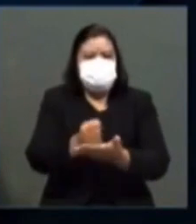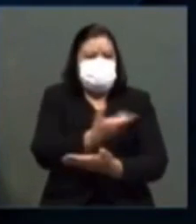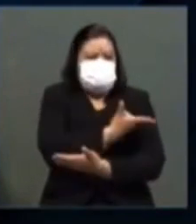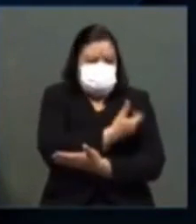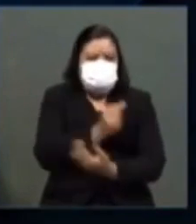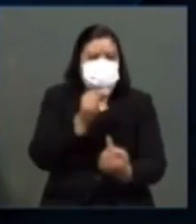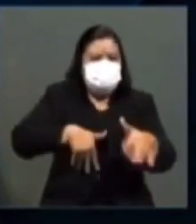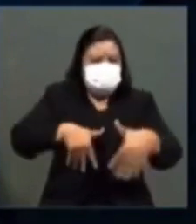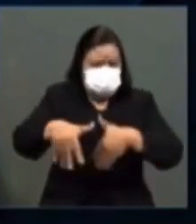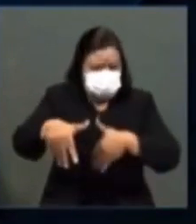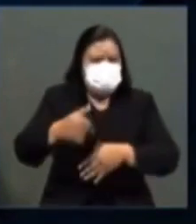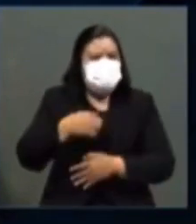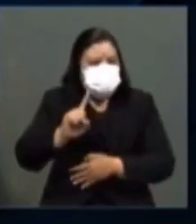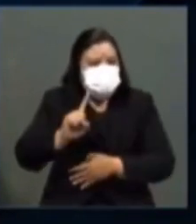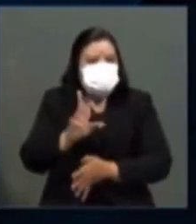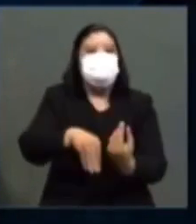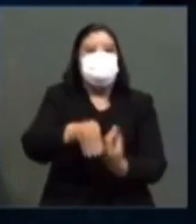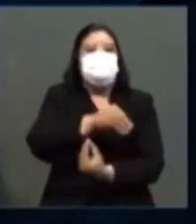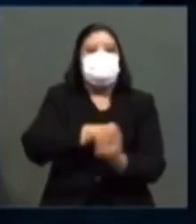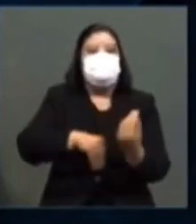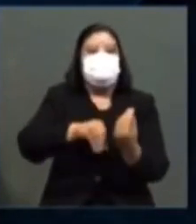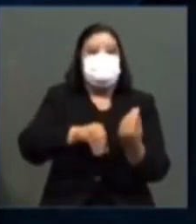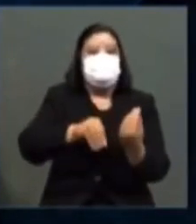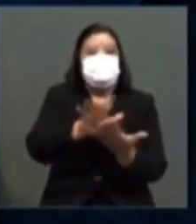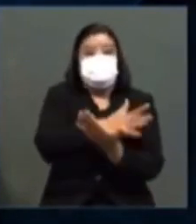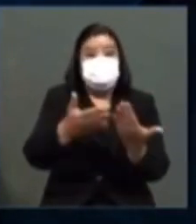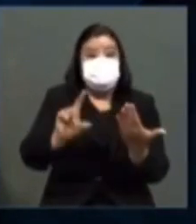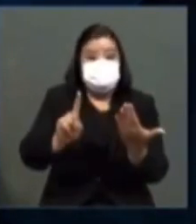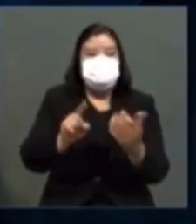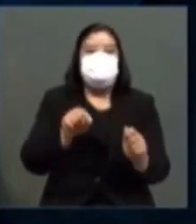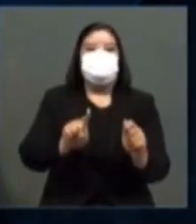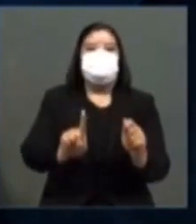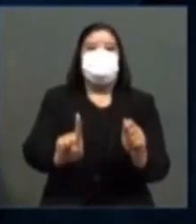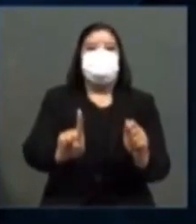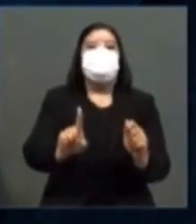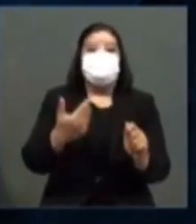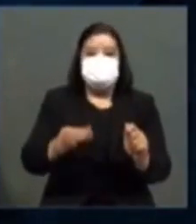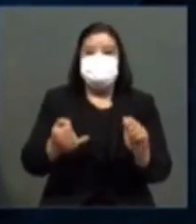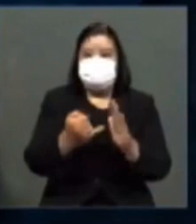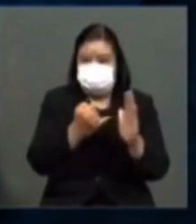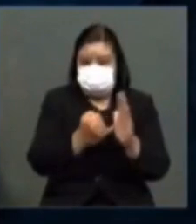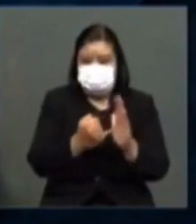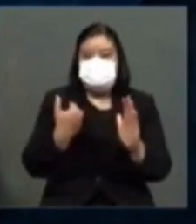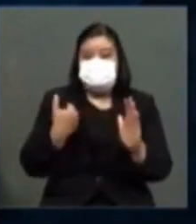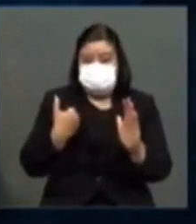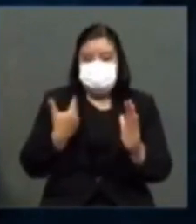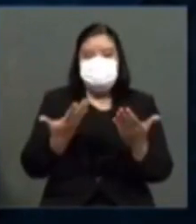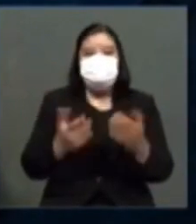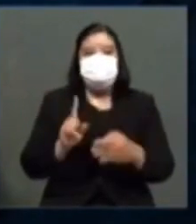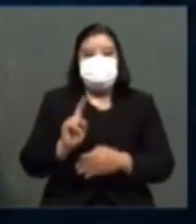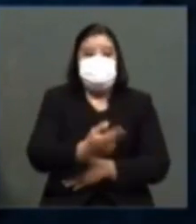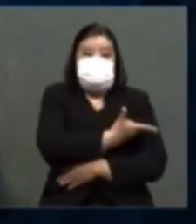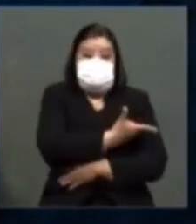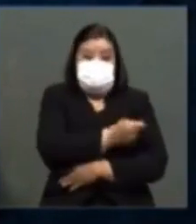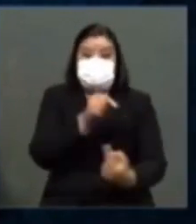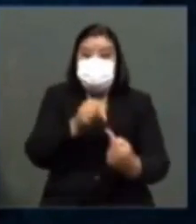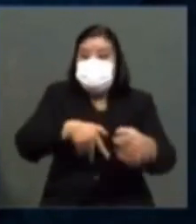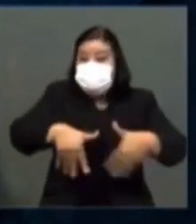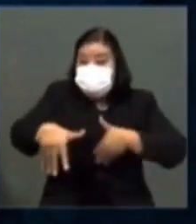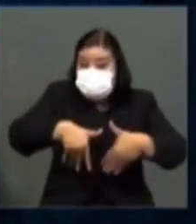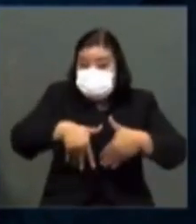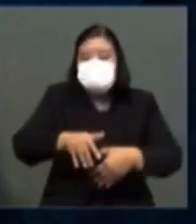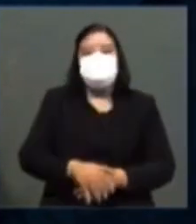นะคะก็เป็นแผนก็คือ1อำเภออย่างน้อยนะคะใน1จังหวัดเนี่ยจะมีการฉีดวัคซีนในประชากรในอำเภ